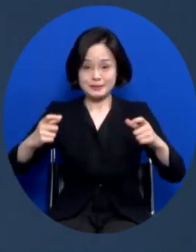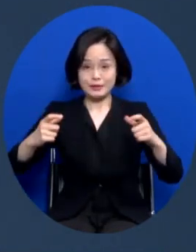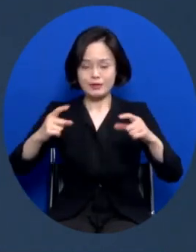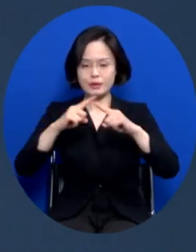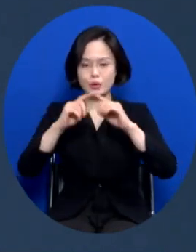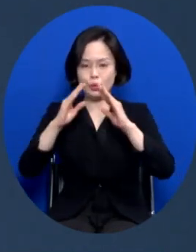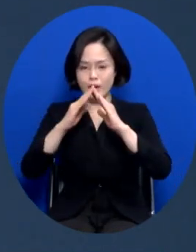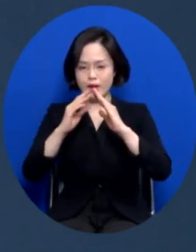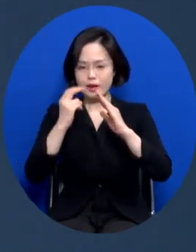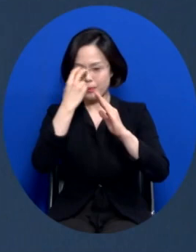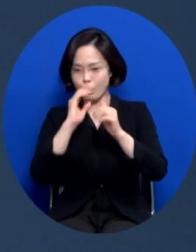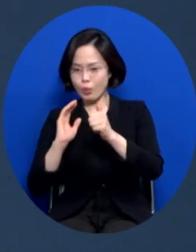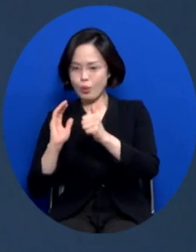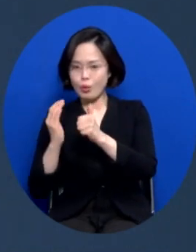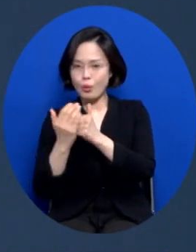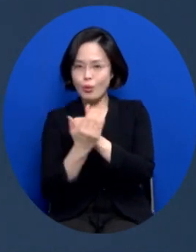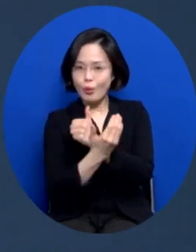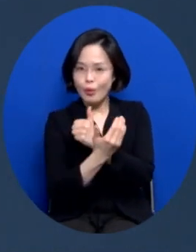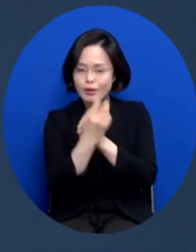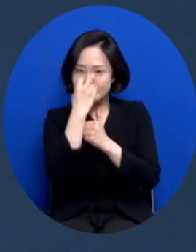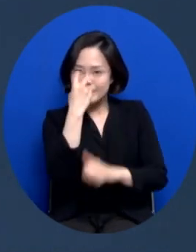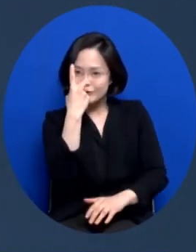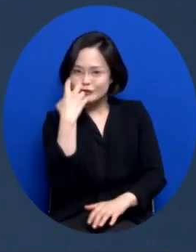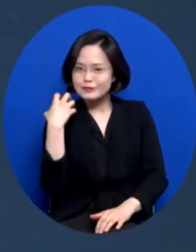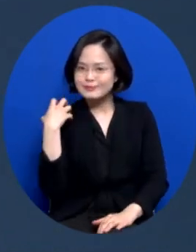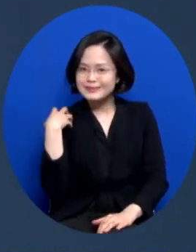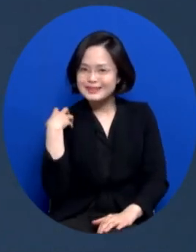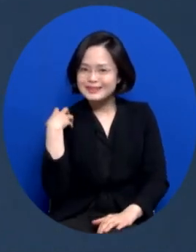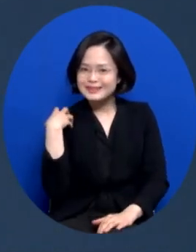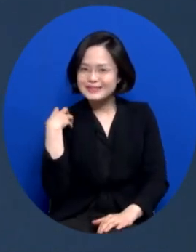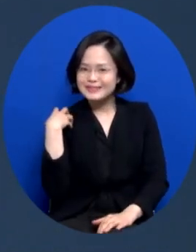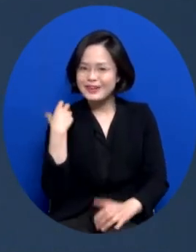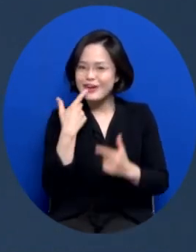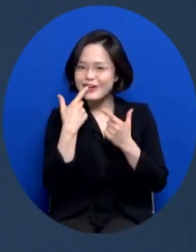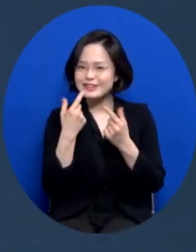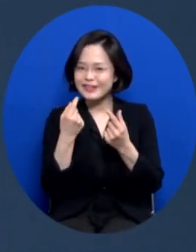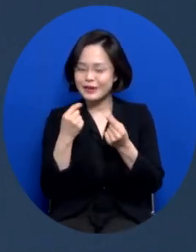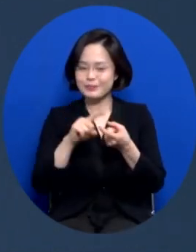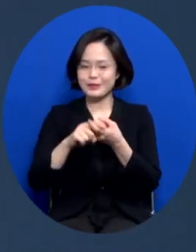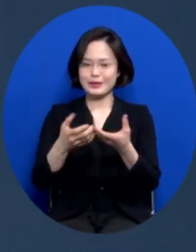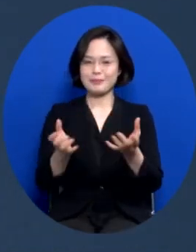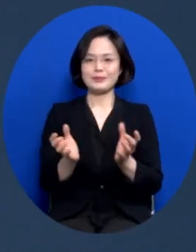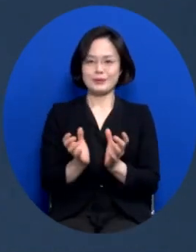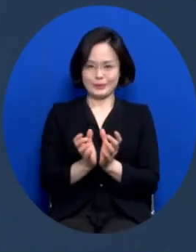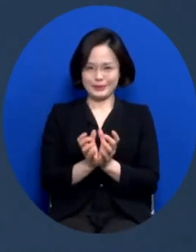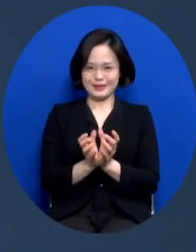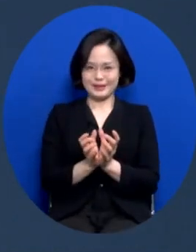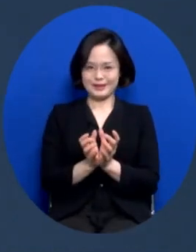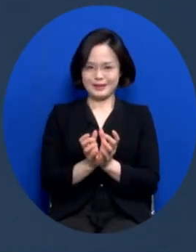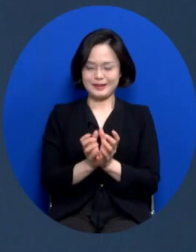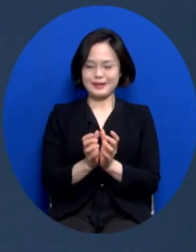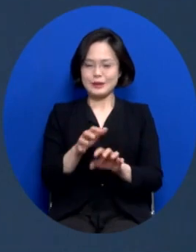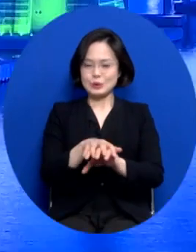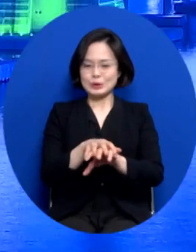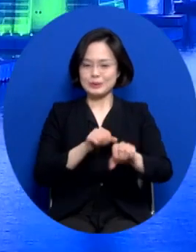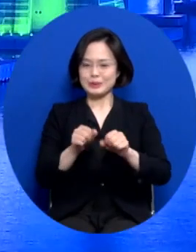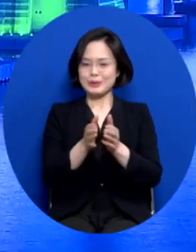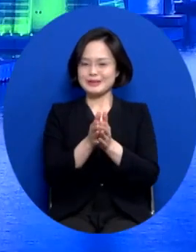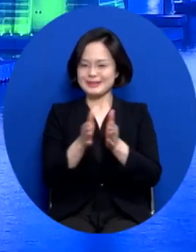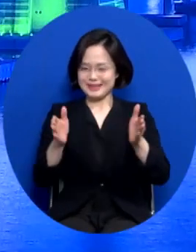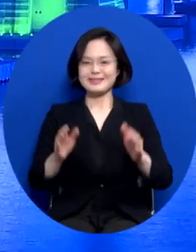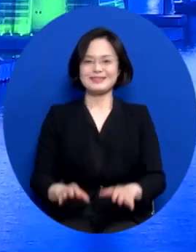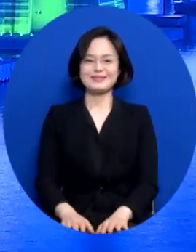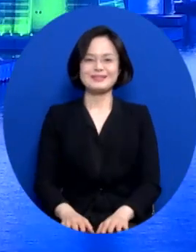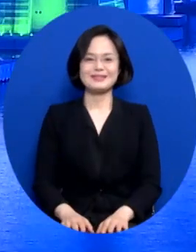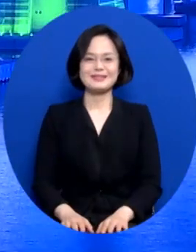되고자 저희 바른 가치 수업 경남도민연합을 결성하게 되었습니다네